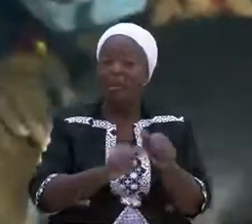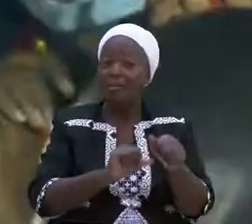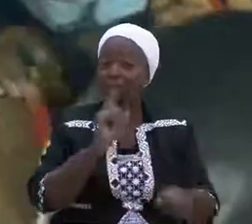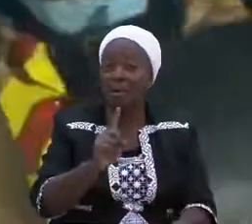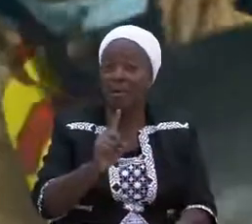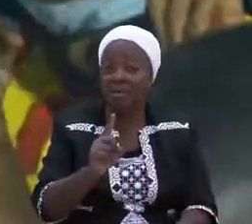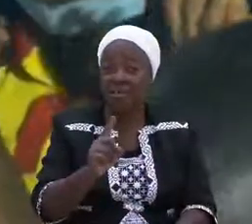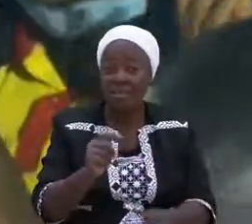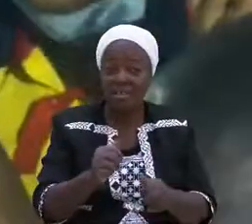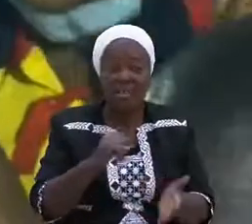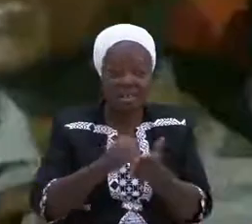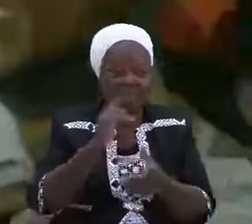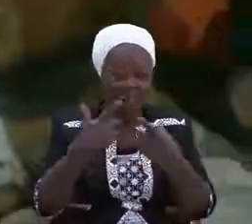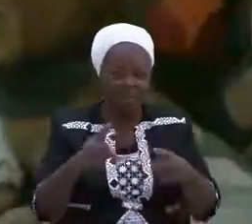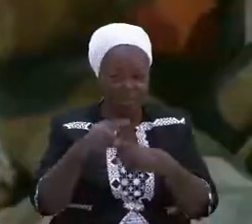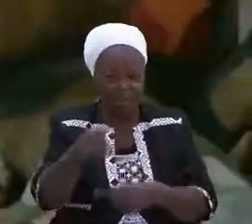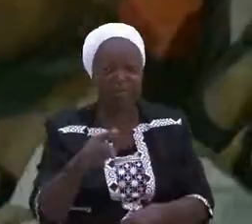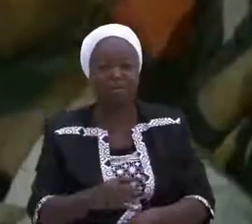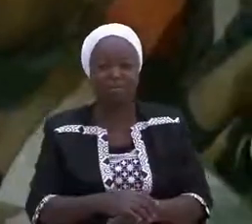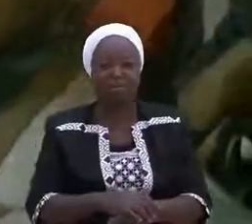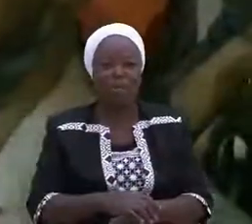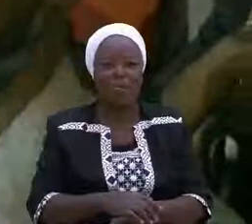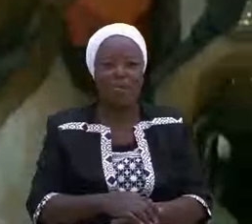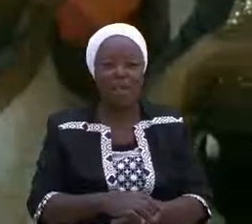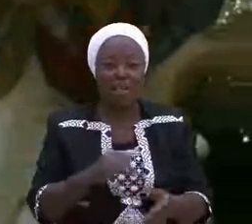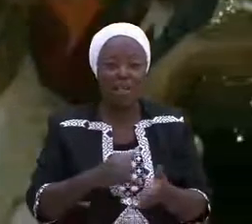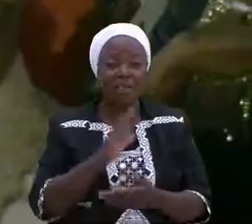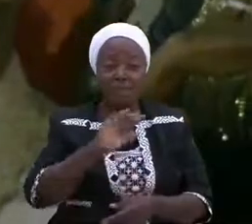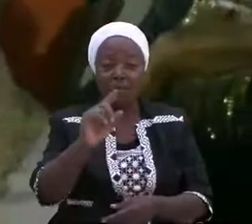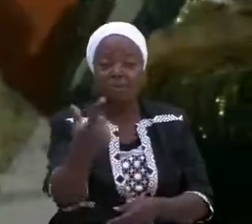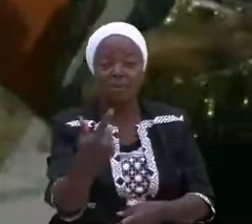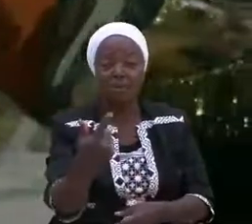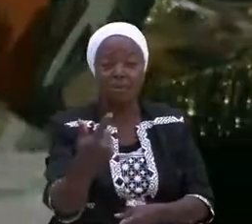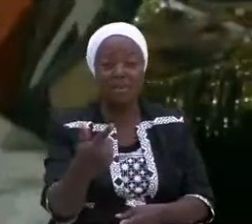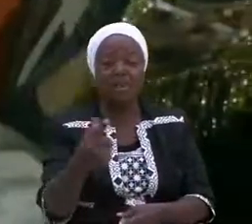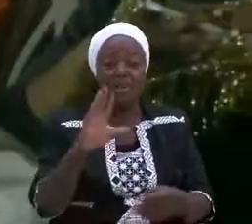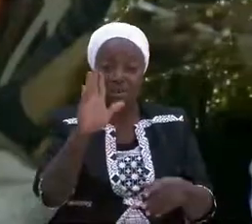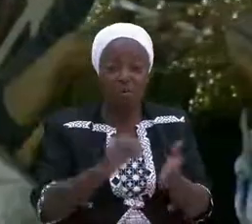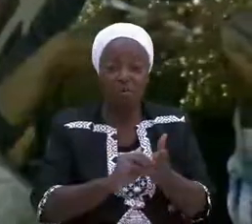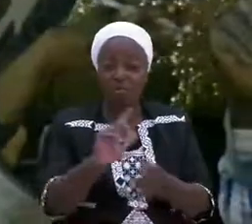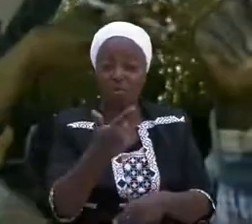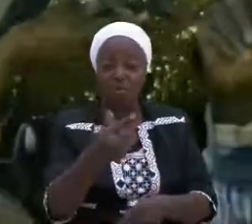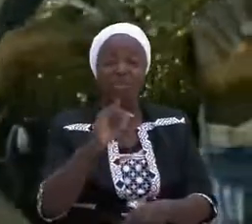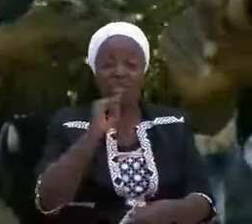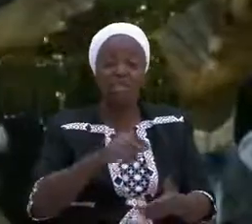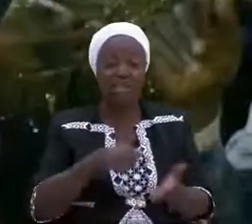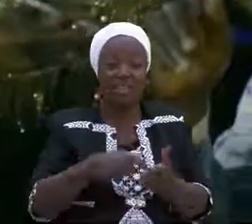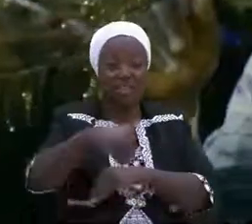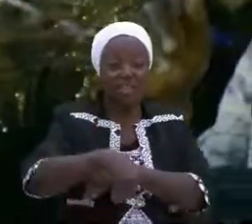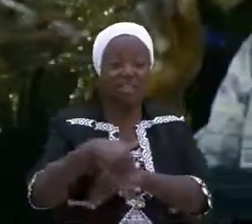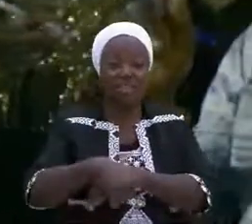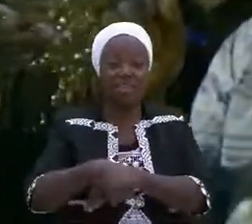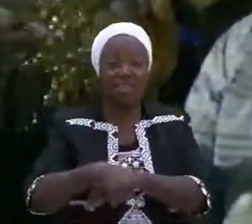Tout le monde. Ça viendra à ton tour. Et ce soir, c'est cette soirée. La soirée de